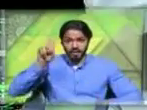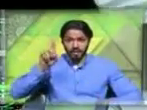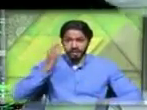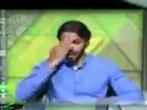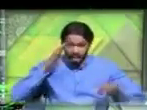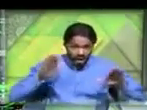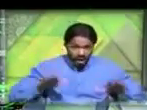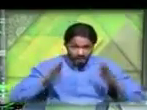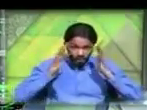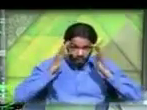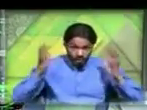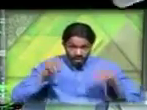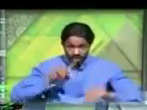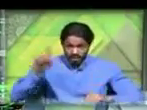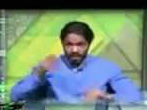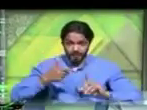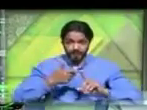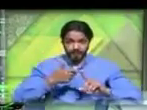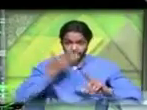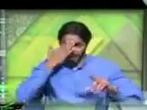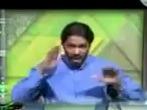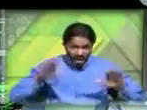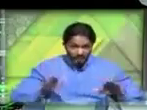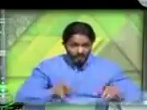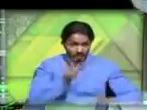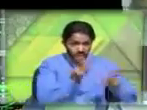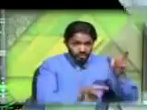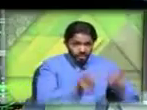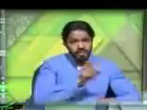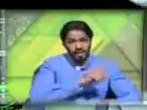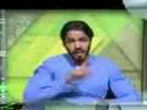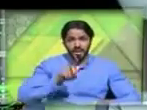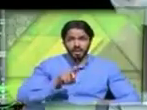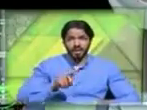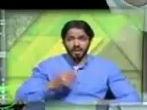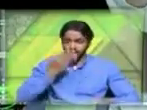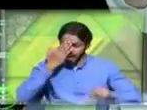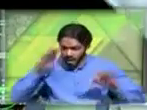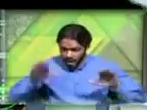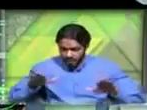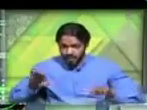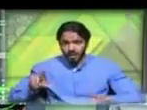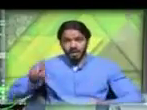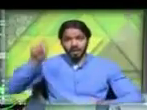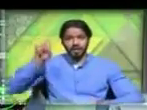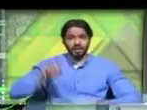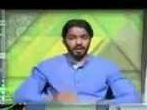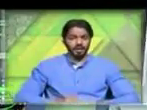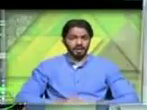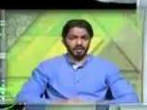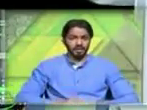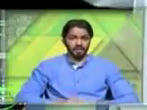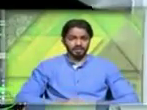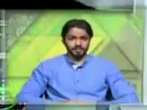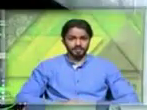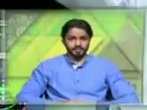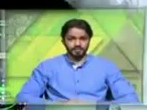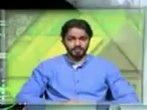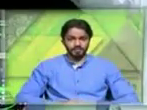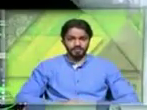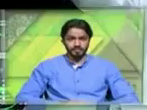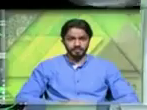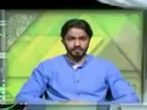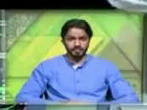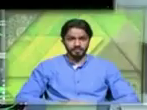ولا نقدس العلماء ولا نقدس الدعاء ولا حتى الأئمة عليهم رضوان الله وسحائب